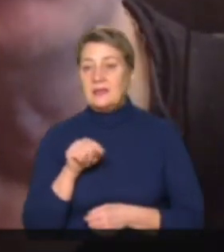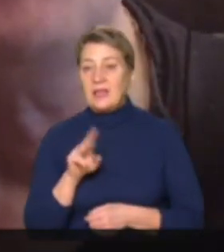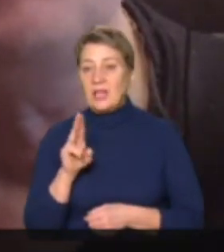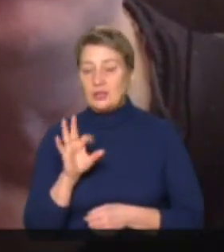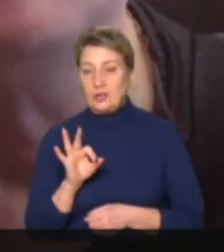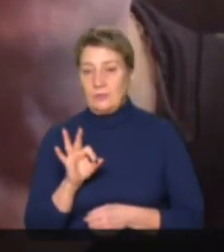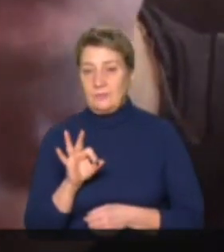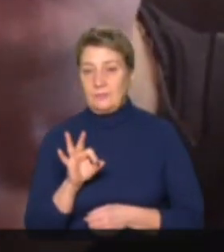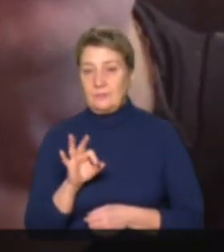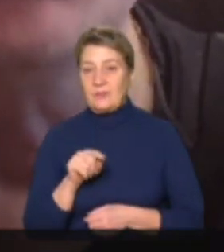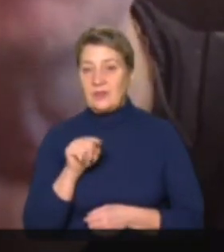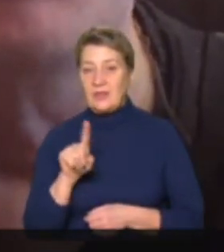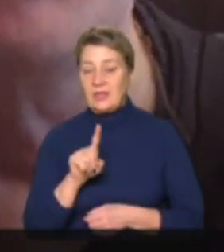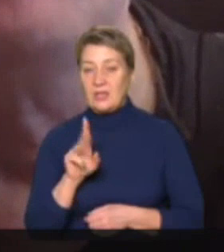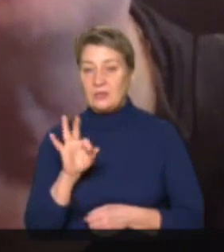Те, що вони